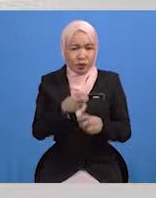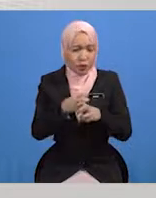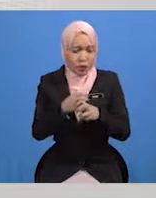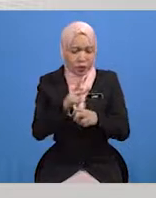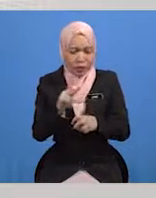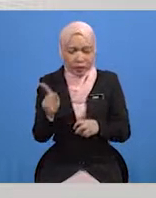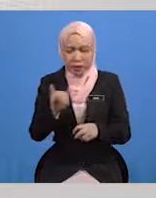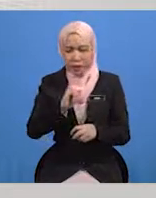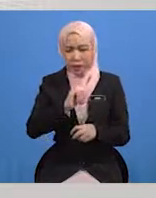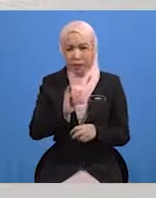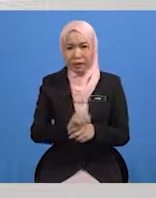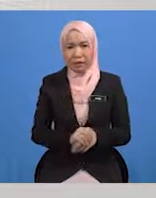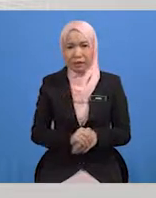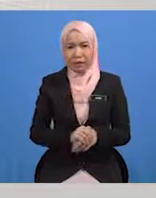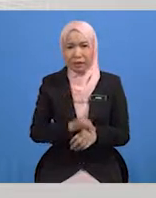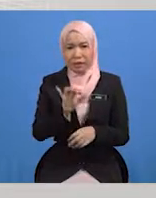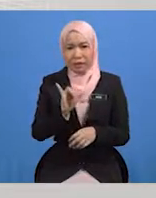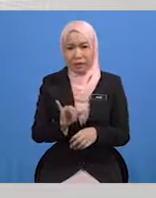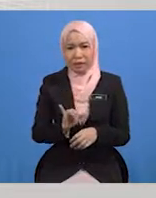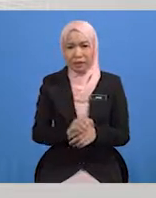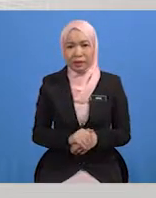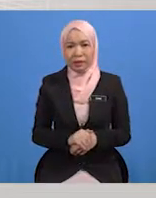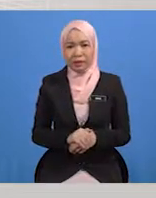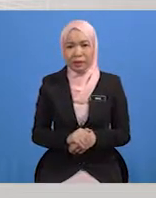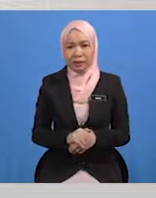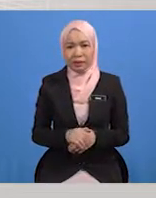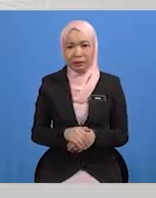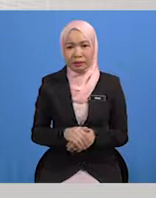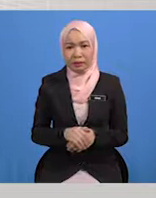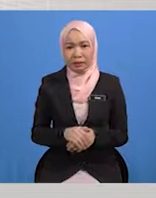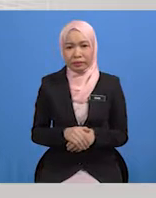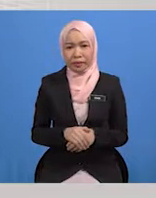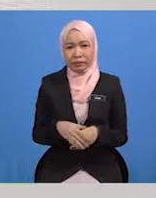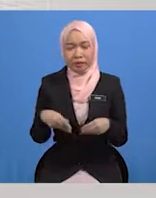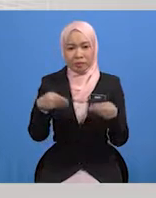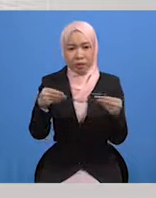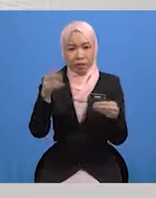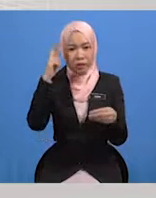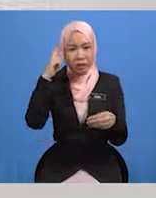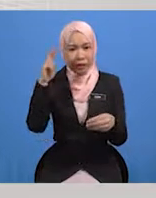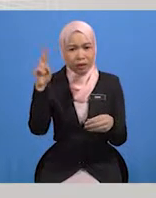yang menyelimutkan saya dalam rindu dan berahi.